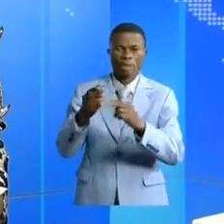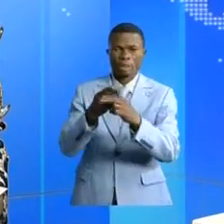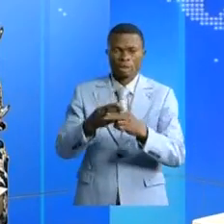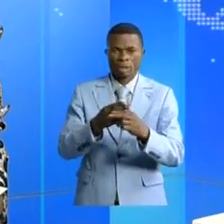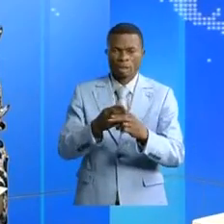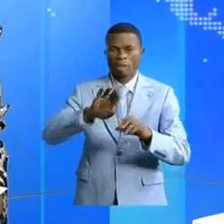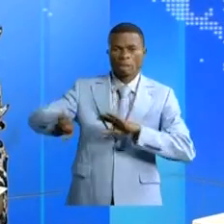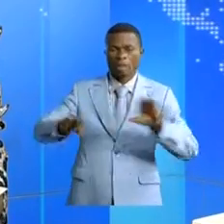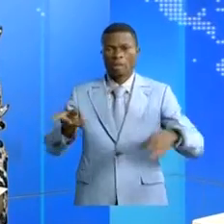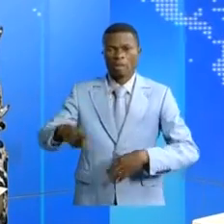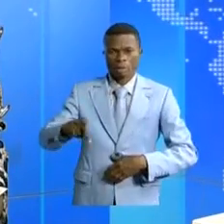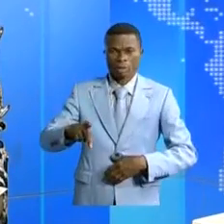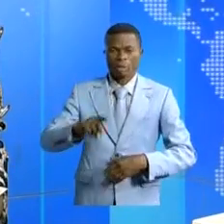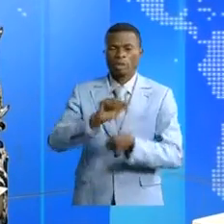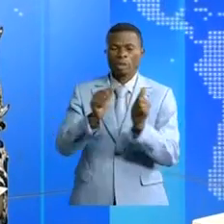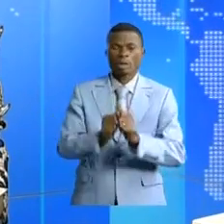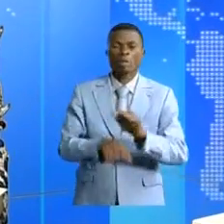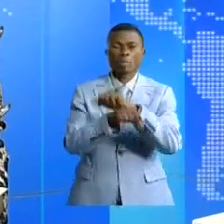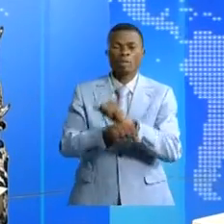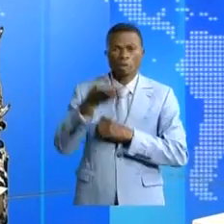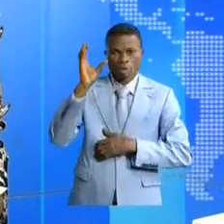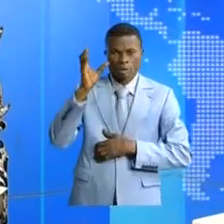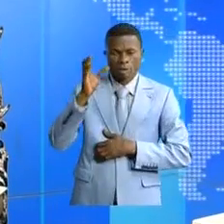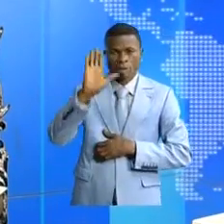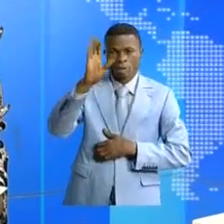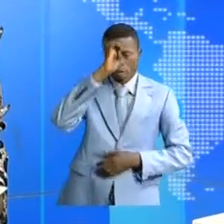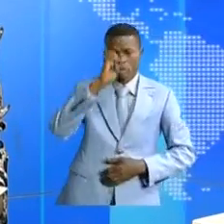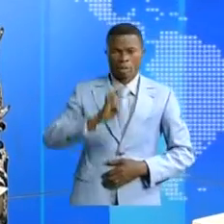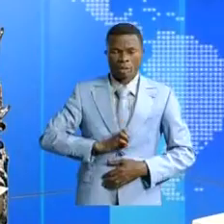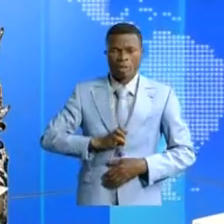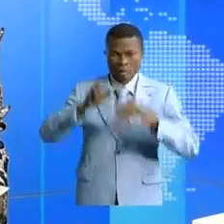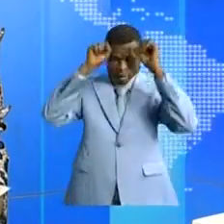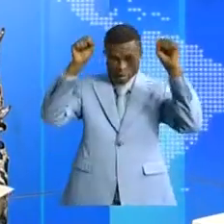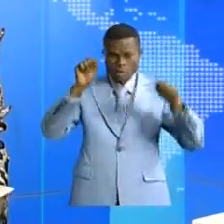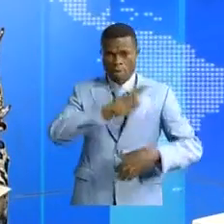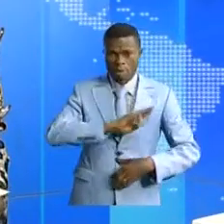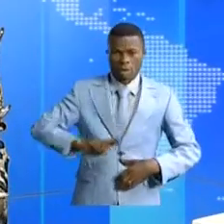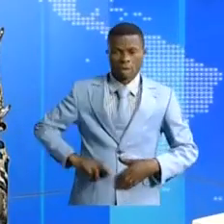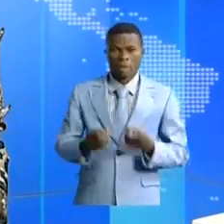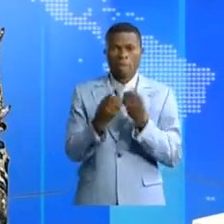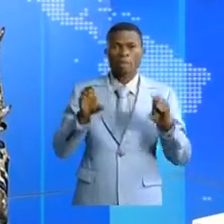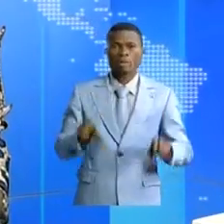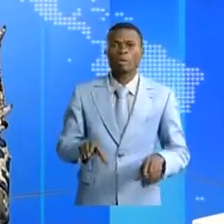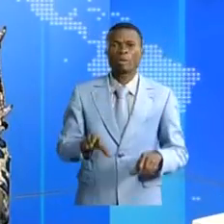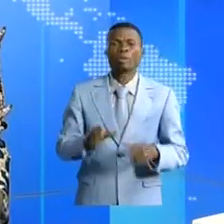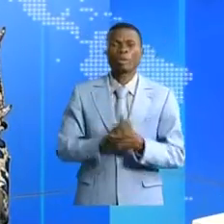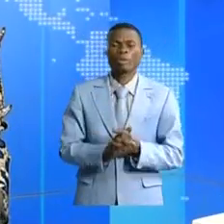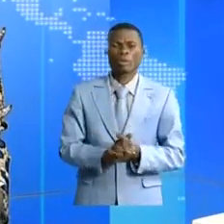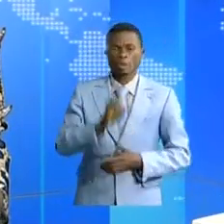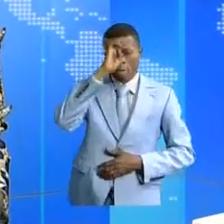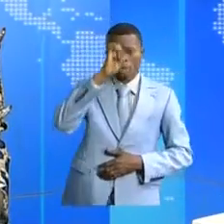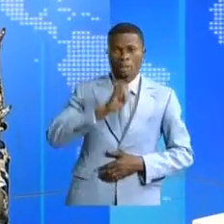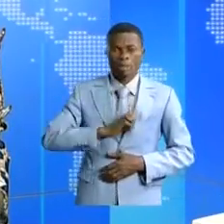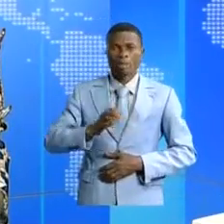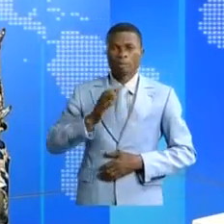Sécurité, Décentralisation et Affaires Coutumières, à son Excellence, Monsieur le Président de la République démocratique du Congo. Excellence,